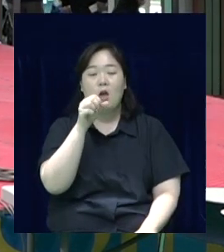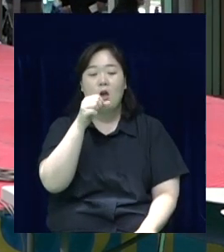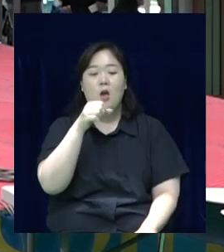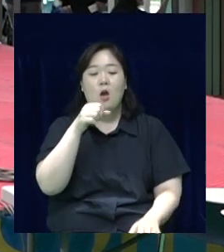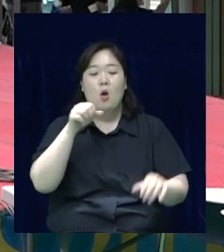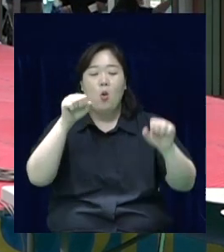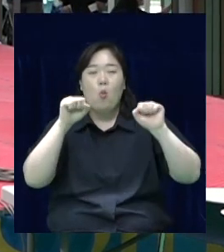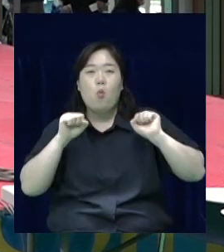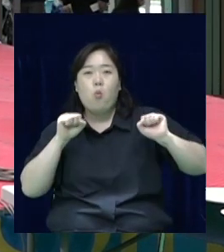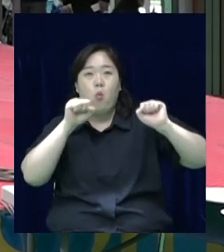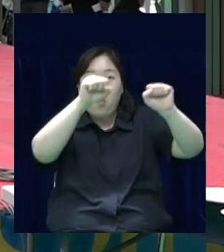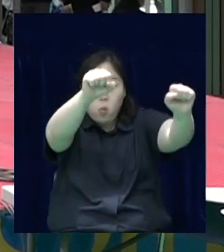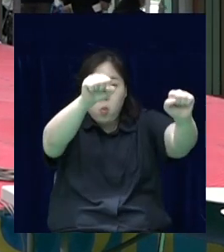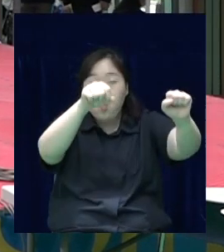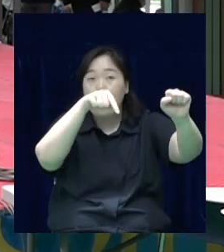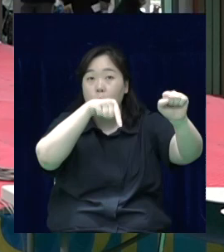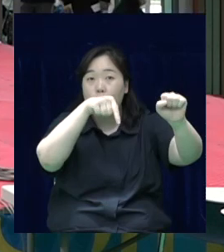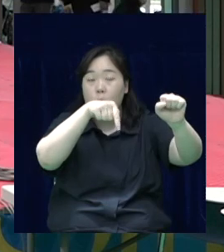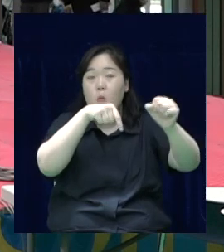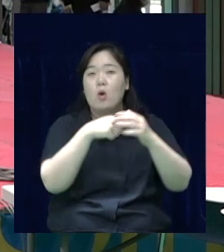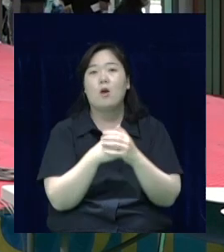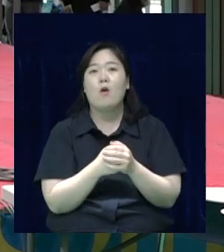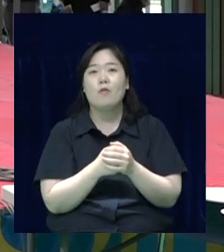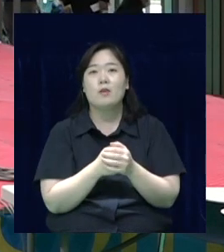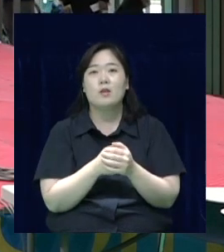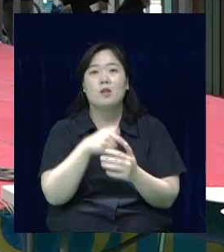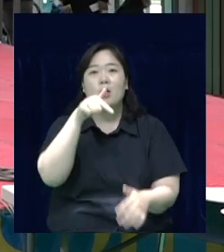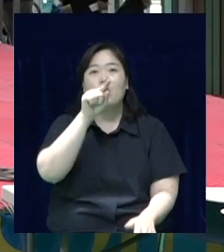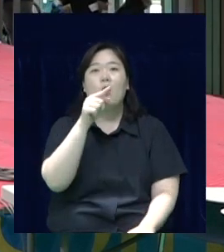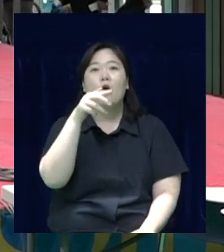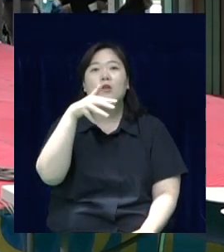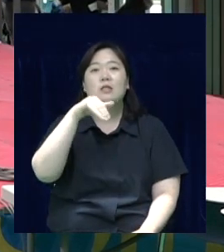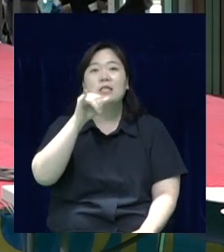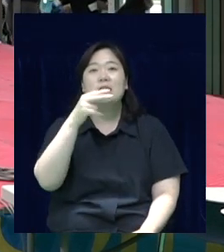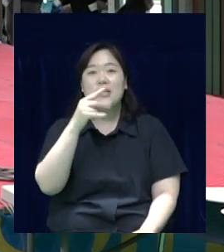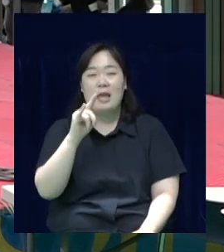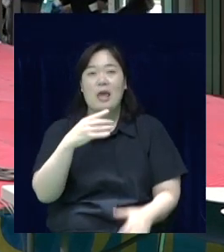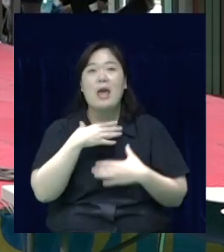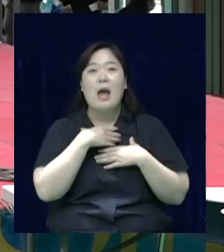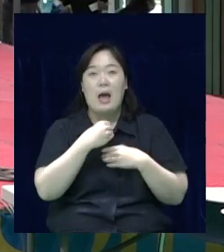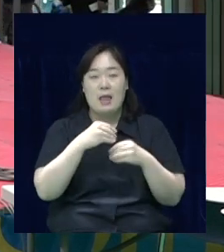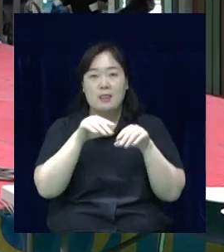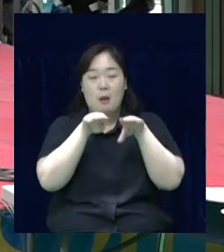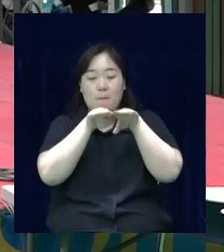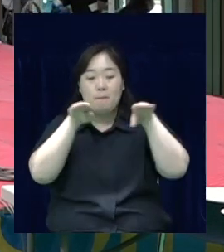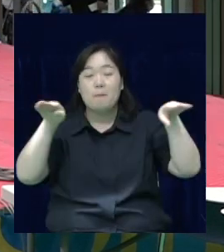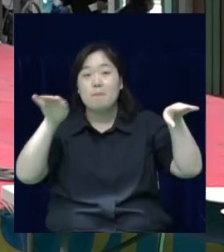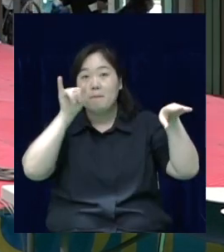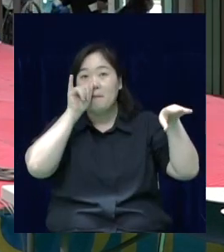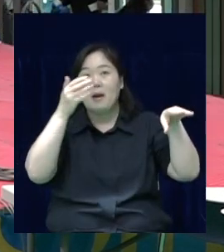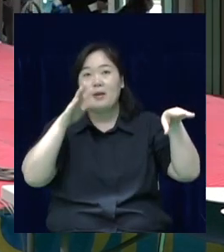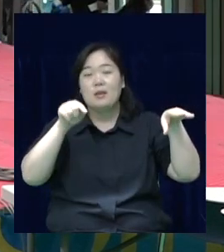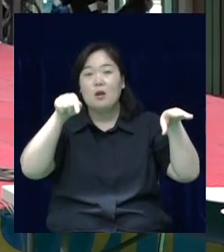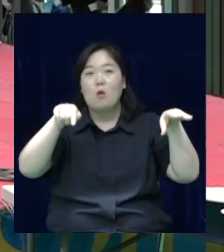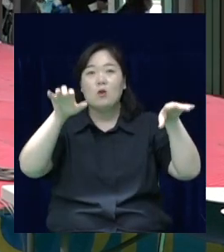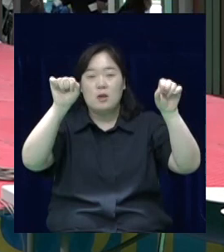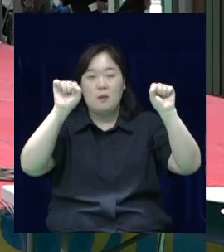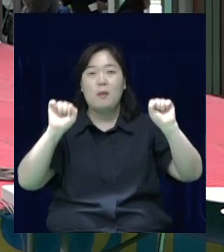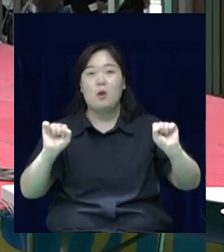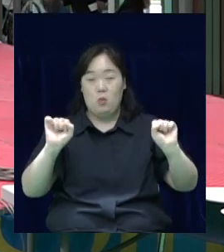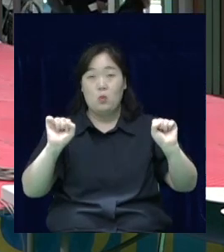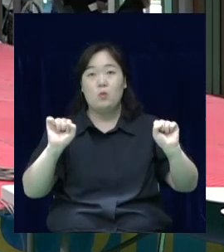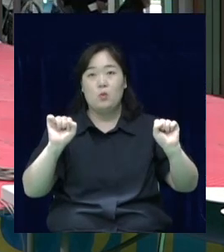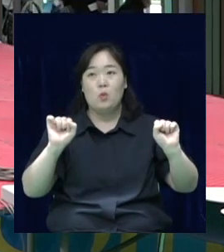웨이트리프팅은 보시면 우리가 그 거치대가 있습니다. 그래서 안전바라고도 하고 거치대라고 하는 곳에 발을 놓고 네.